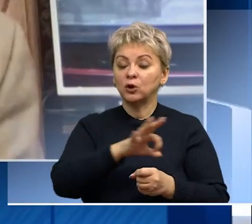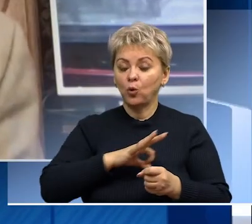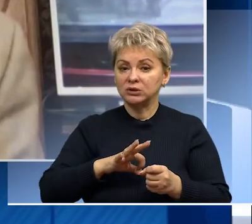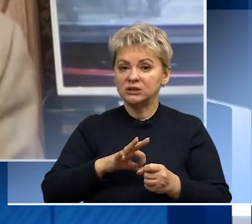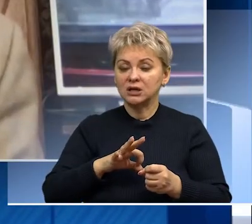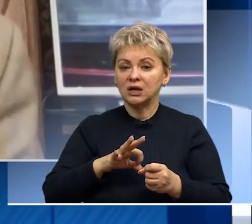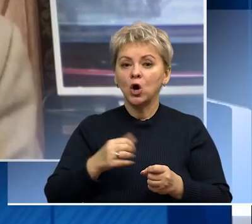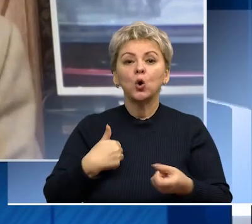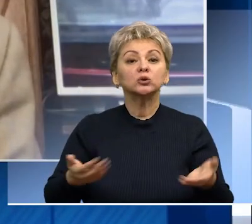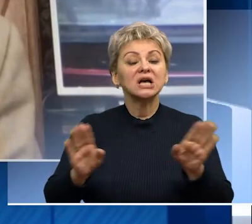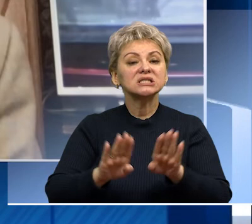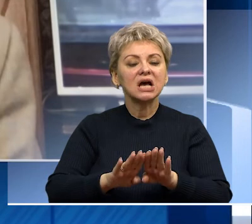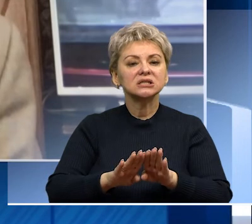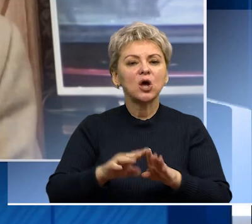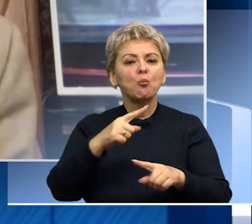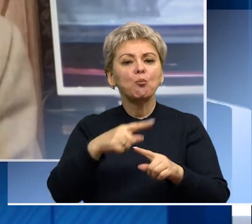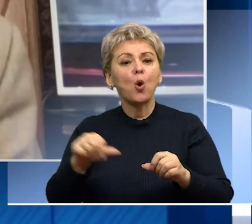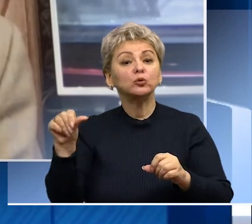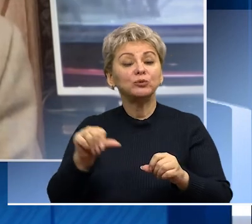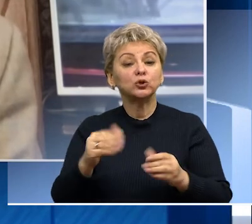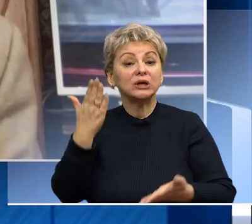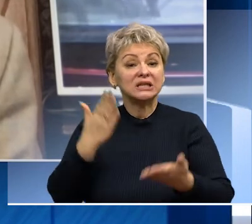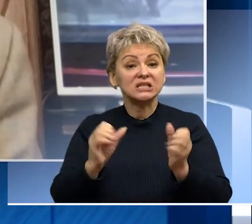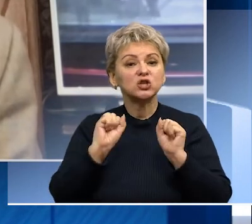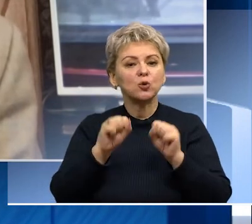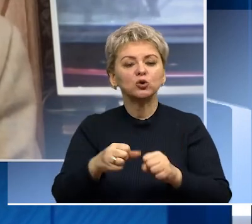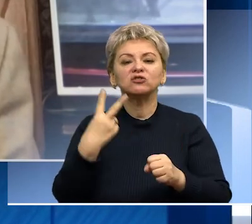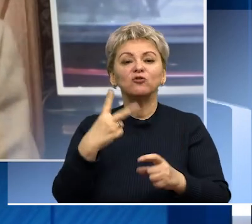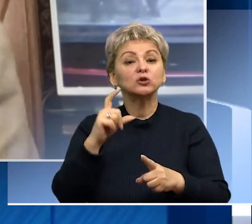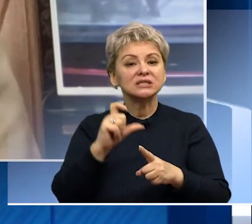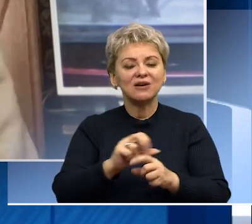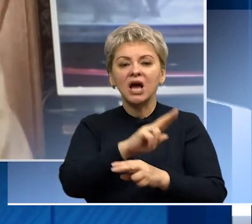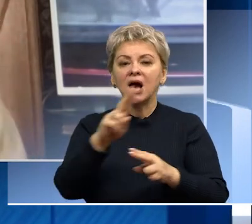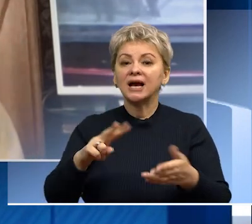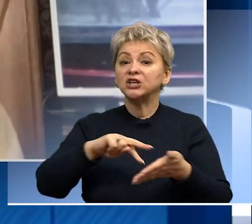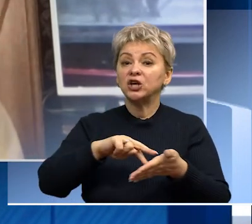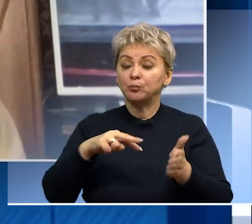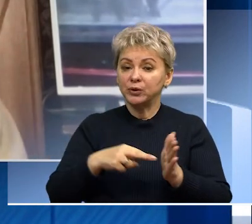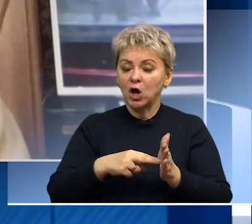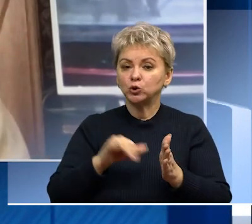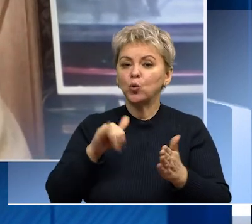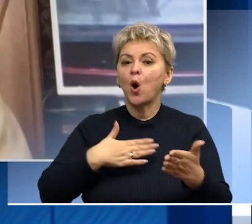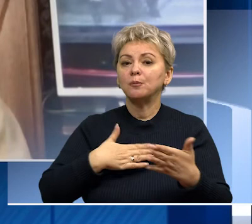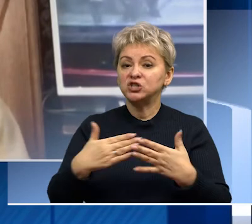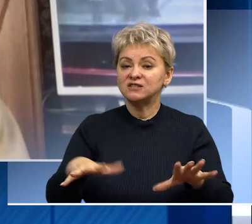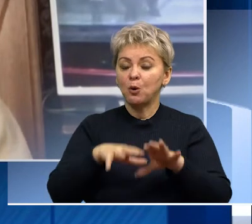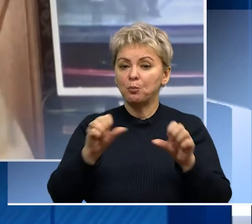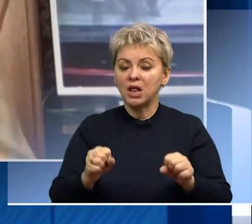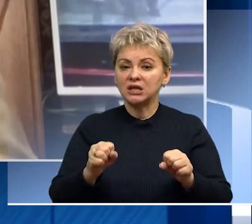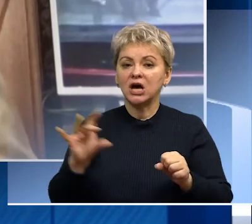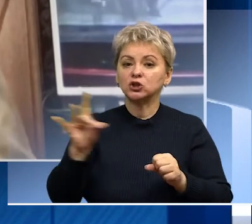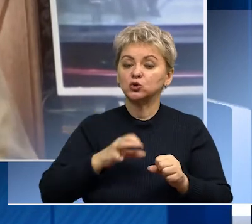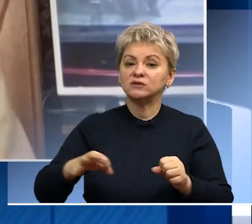области. У нас осталось буквально полминуты, поэтому, если можно, в двух словах, какие планы у общественной